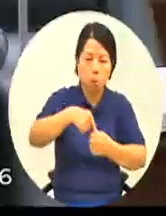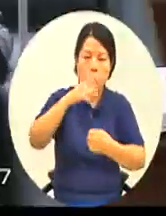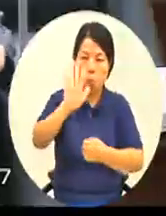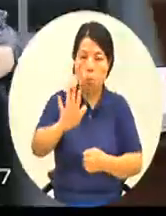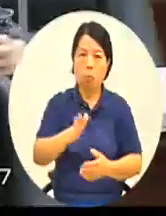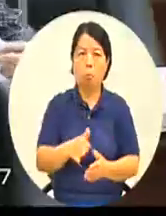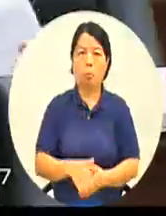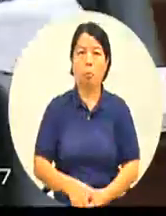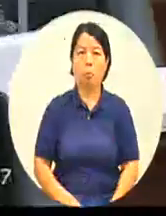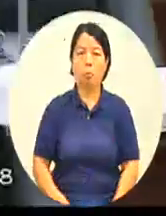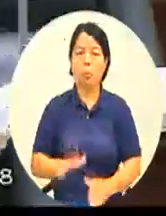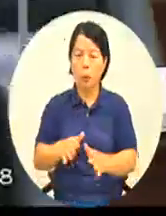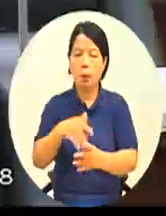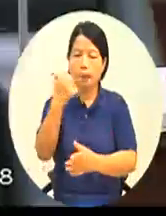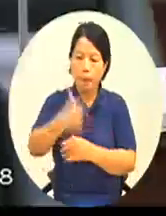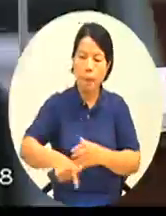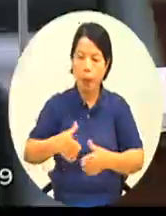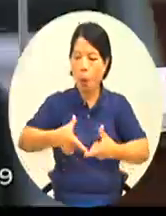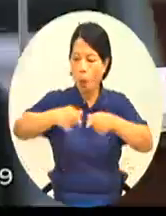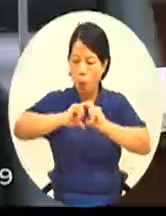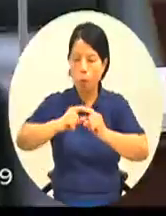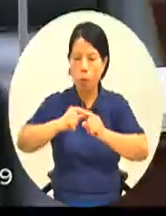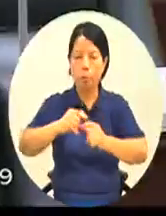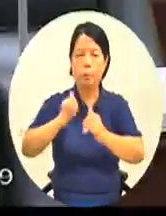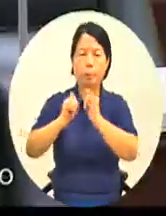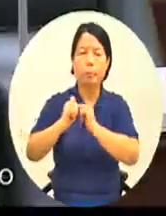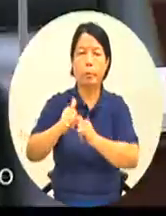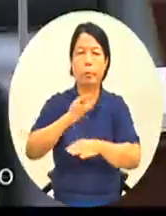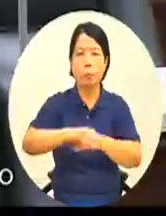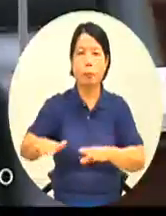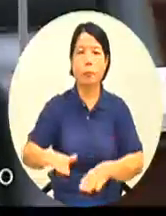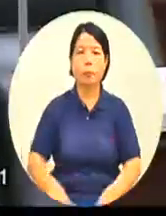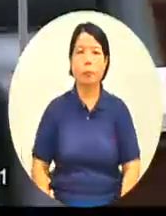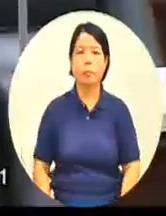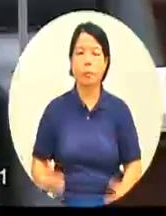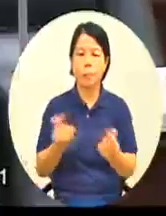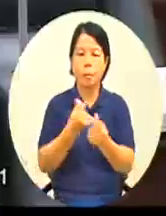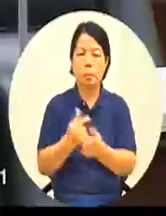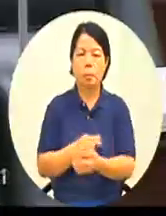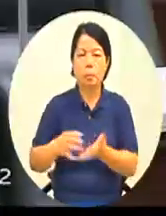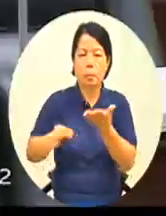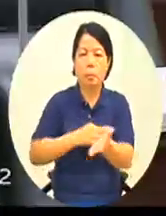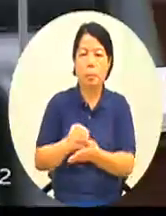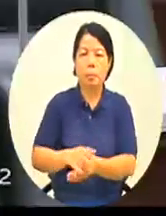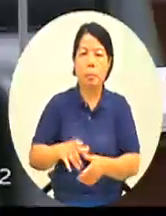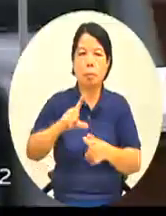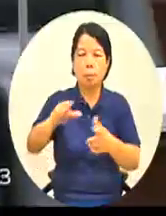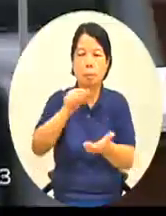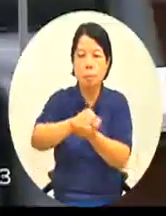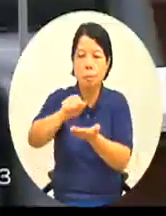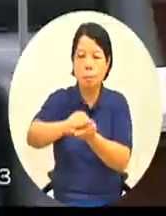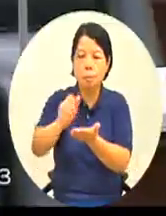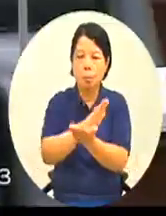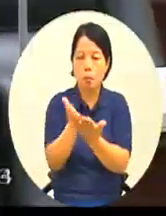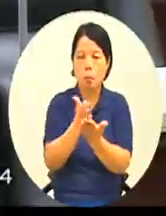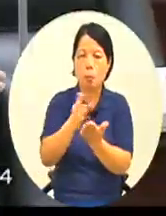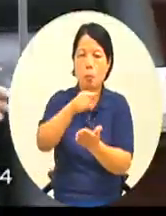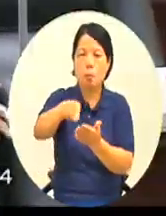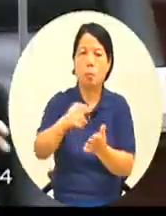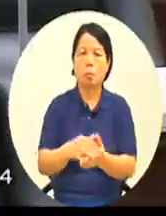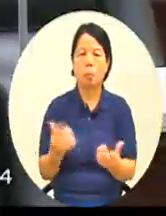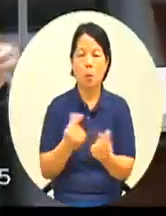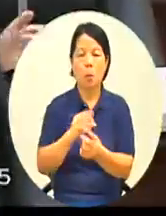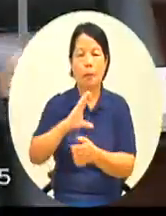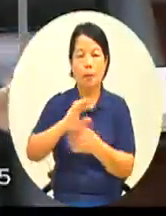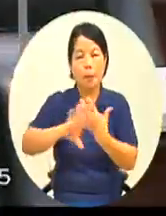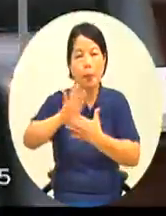才有办法慢慢回到社会的正轨。那除了像这种卖这个大致之外，其实还有很多的方法，比如说像